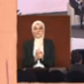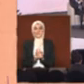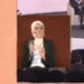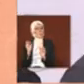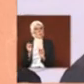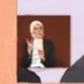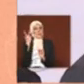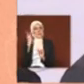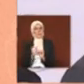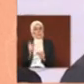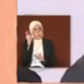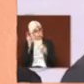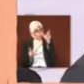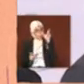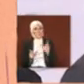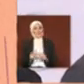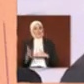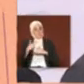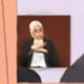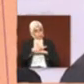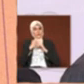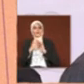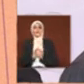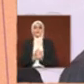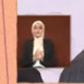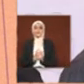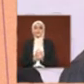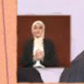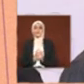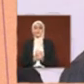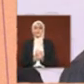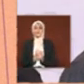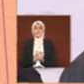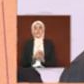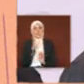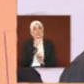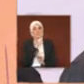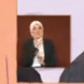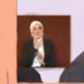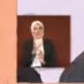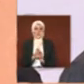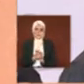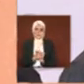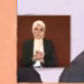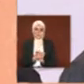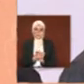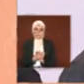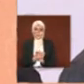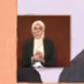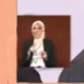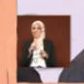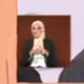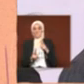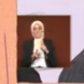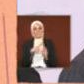على طول سريع عجلات ثالث حاجه الجزء التوعوي اللي بيقوم به بعض الوزارات زي